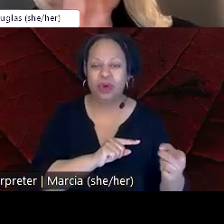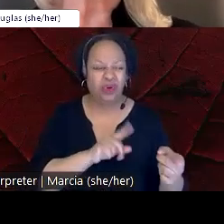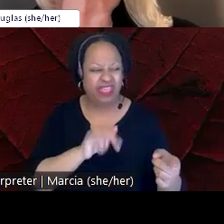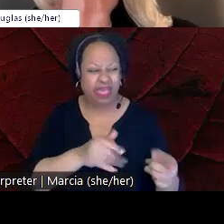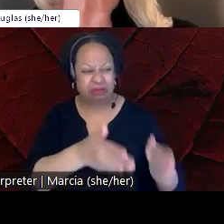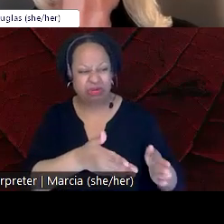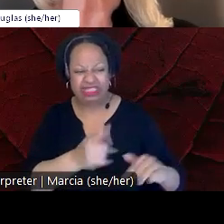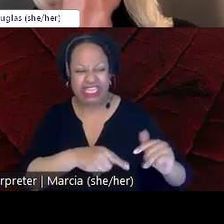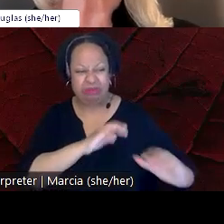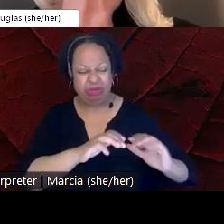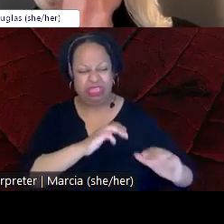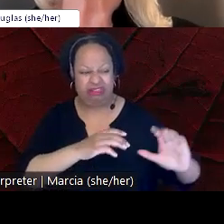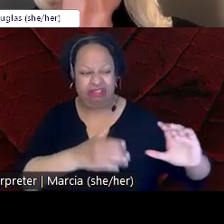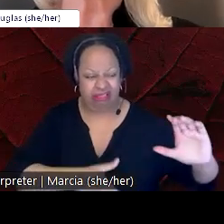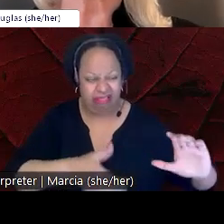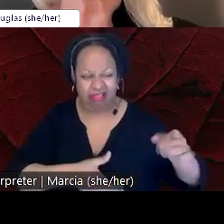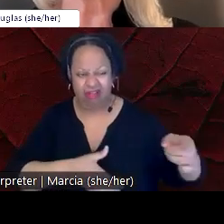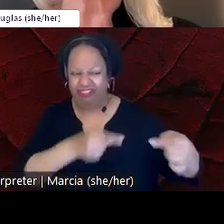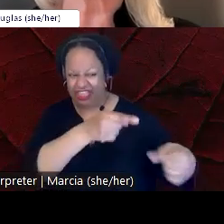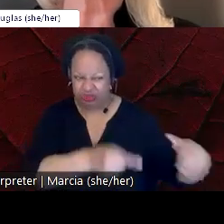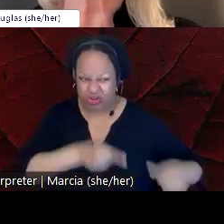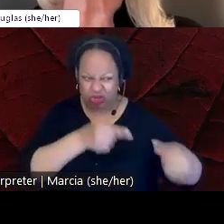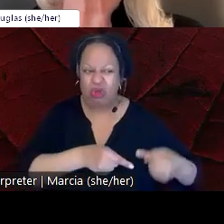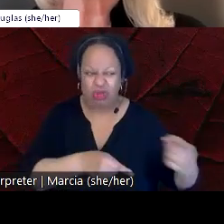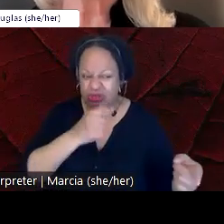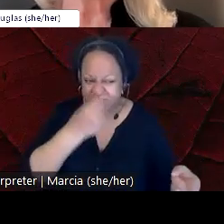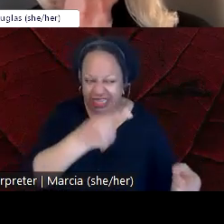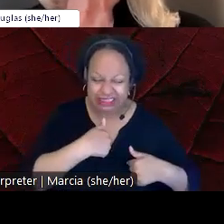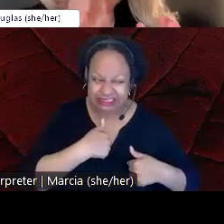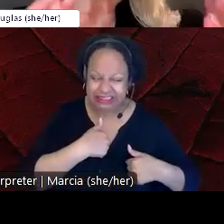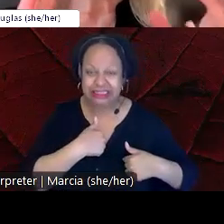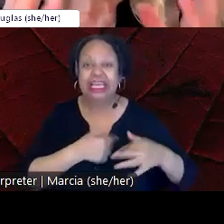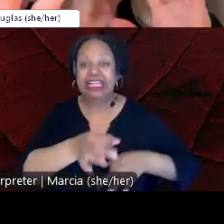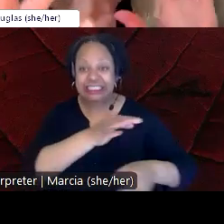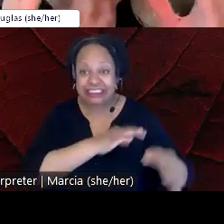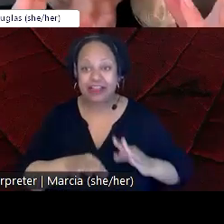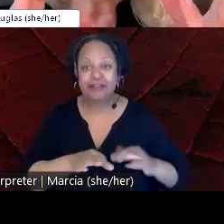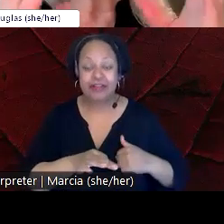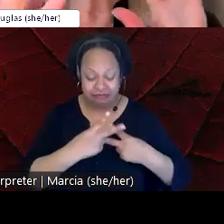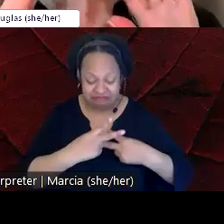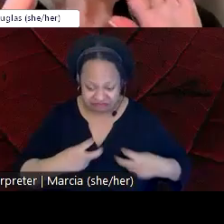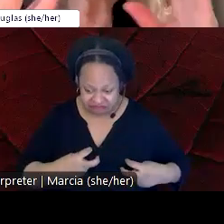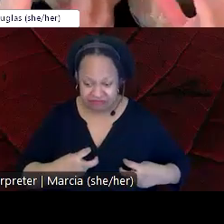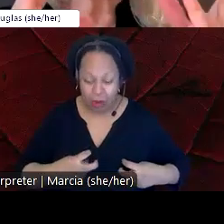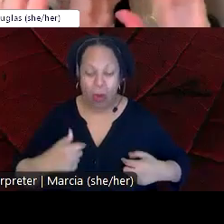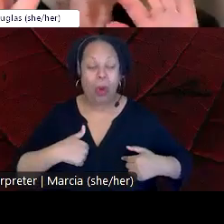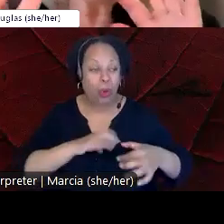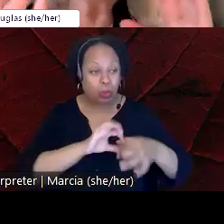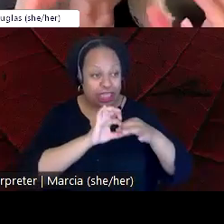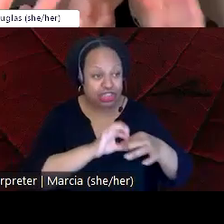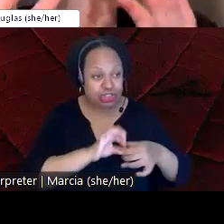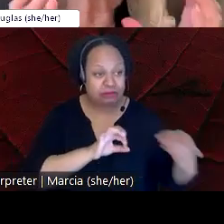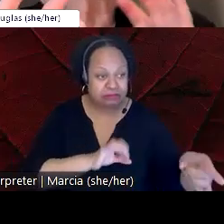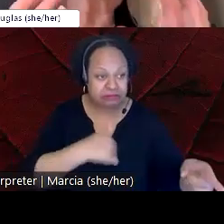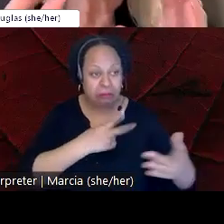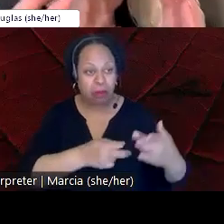cette personne ne peut pas communiquer, ou nous disons que cette personne a du mal avec telle et telle chose, plutôt que de voir ça